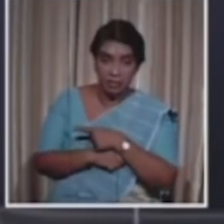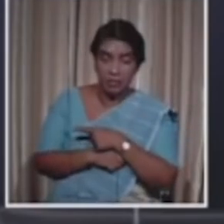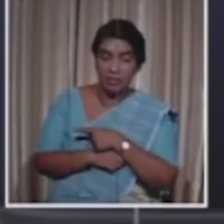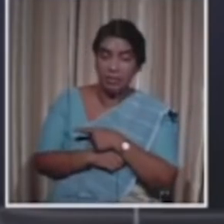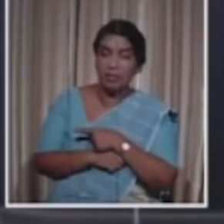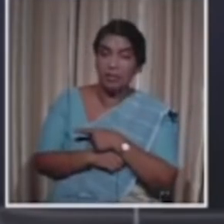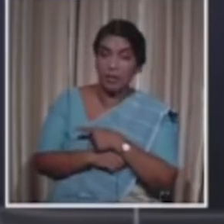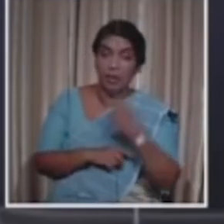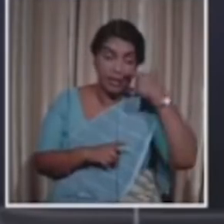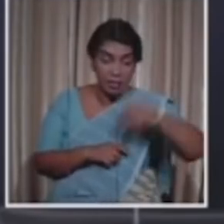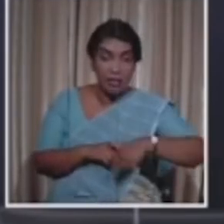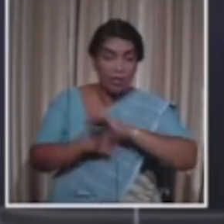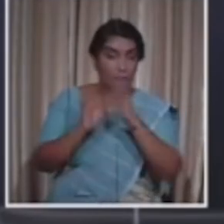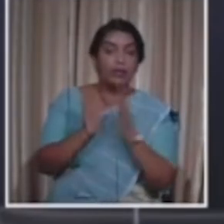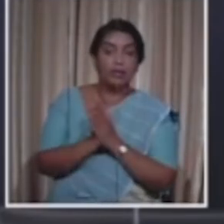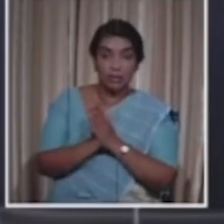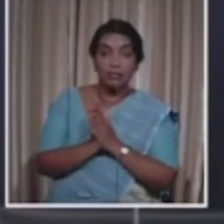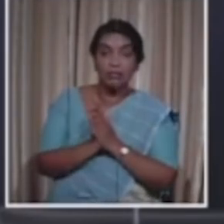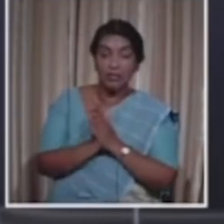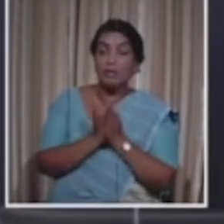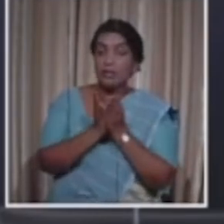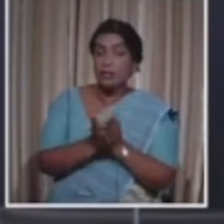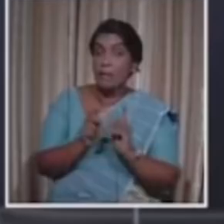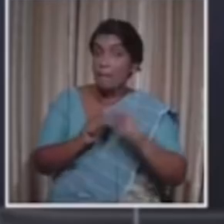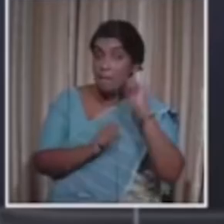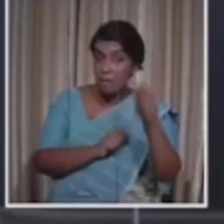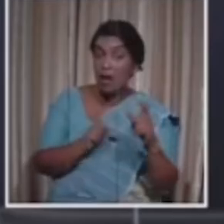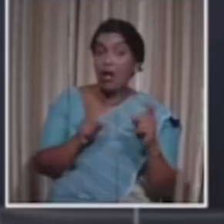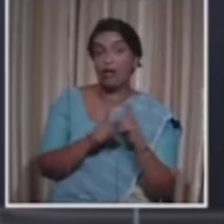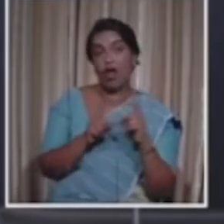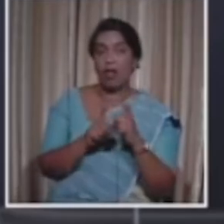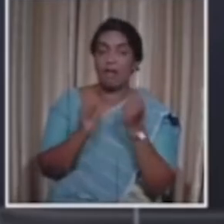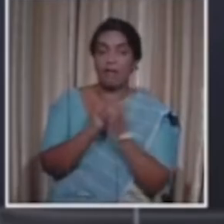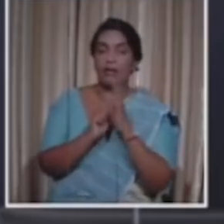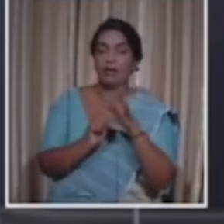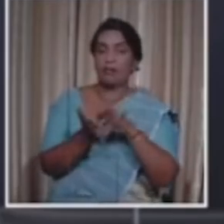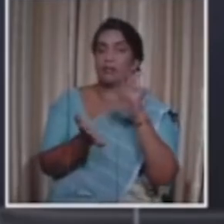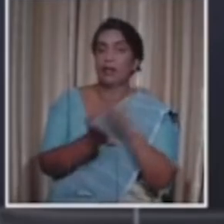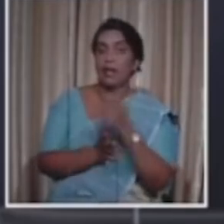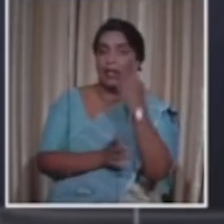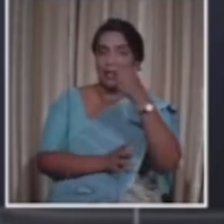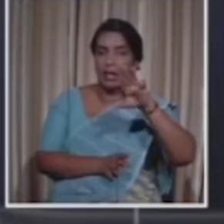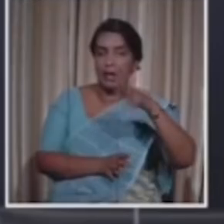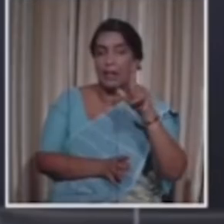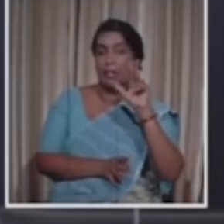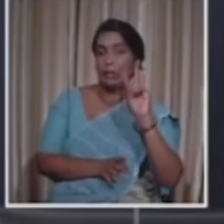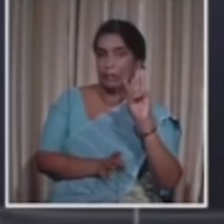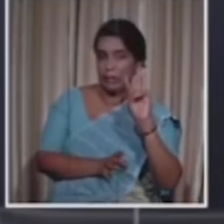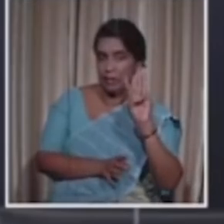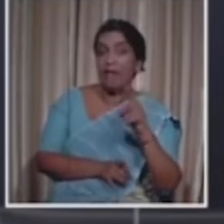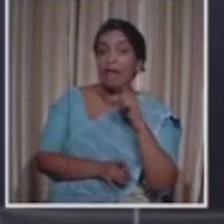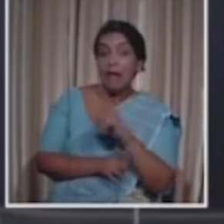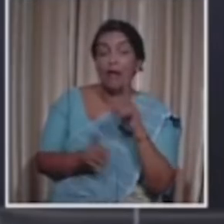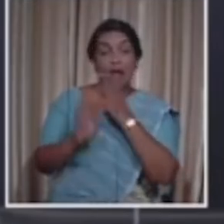me khaniya dravya sandaha sampat sandaha gevima dollar waling karannai kila anne eda indala thamai patan gatte dollar